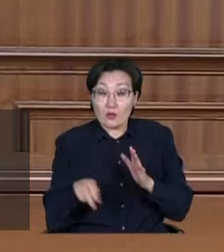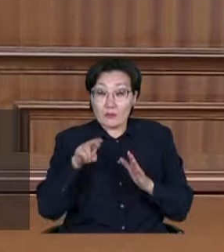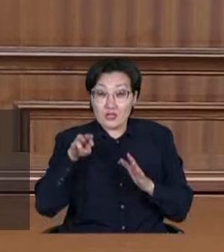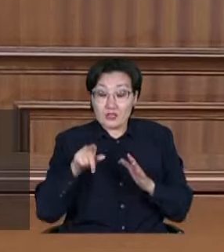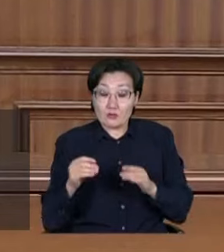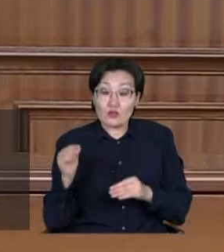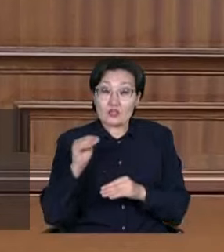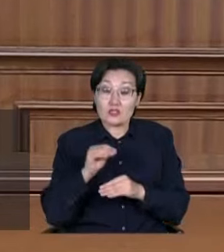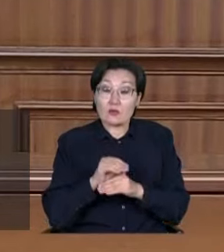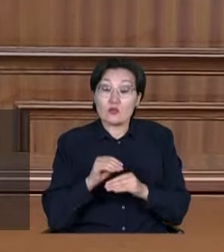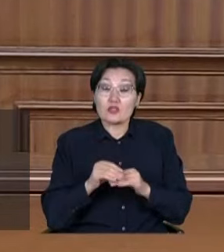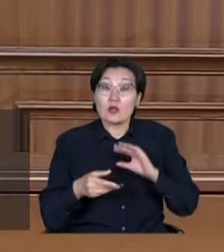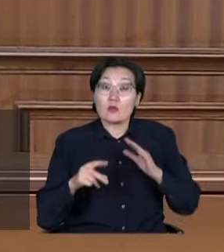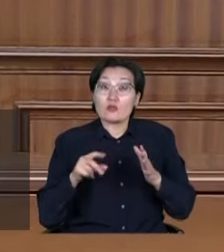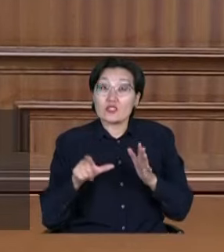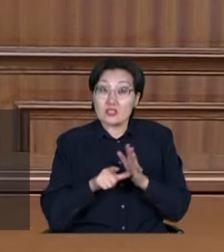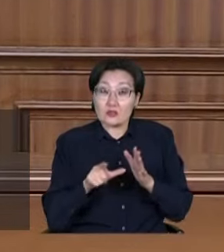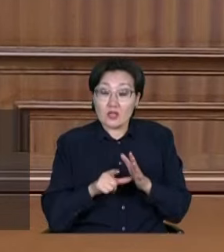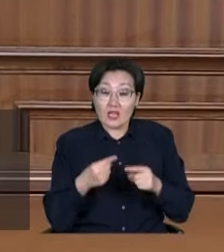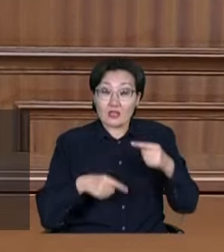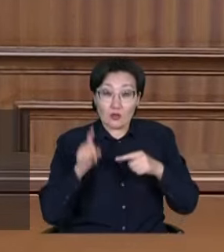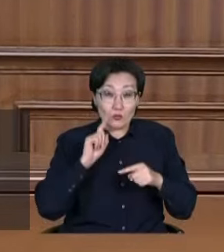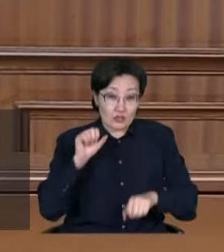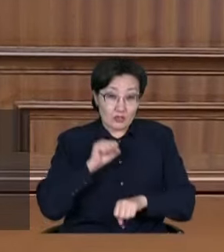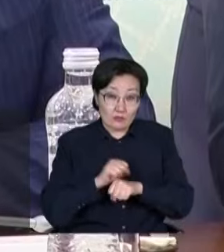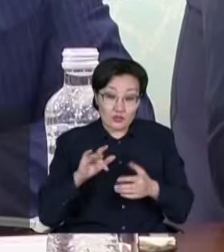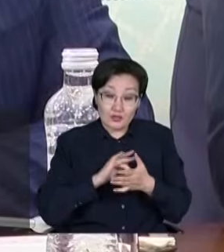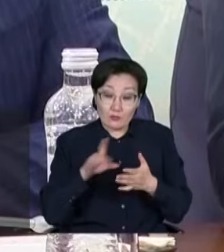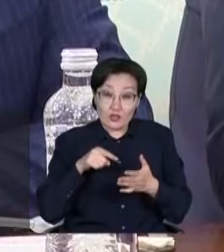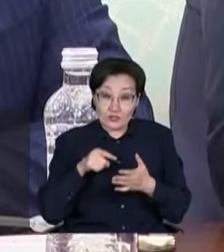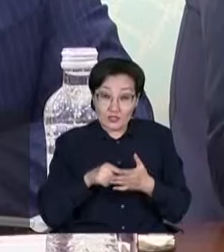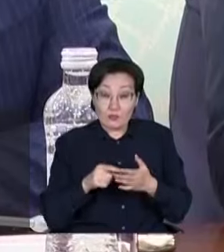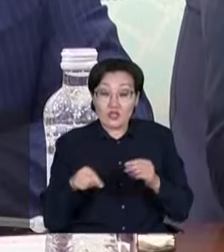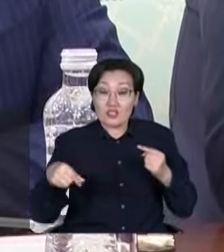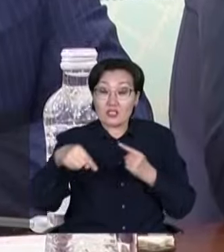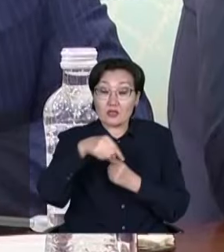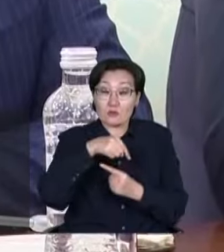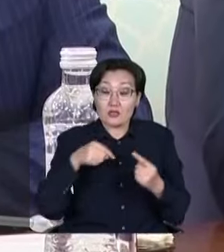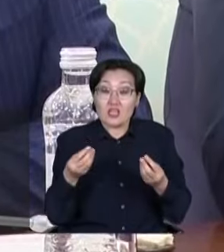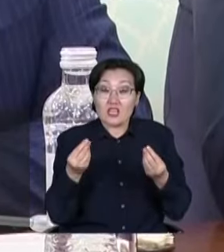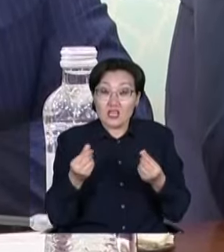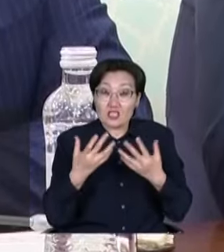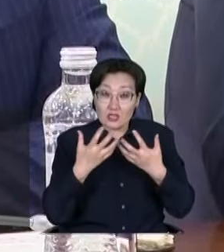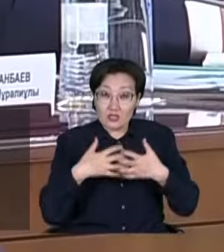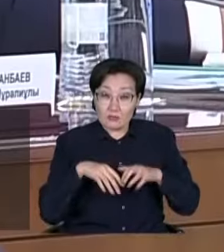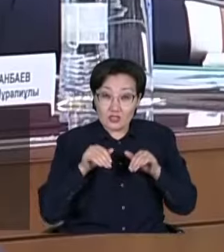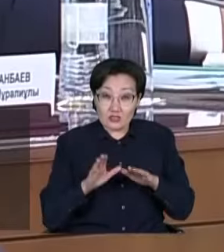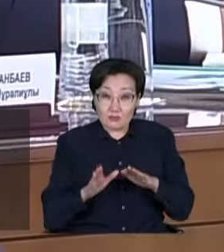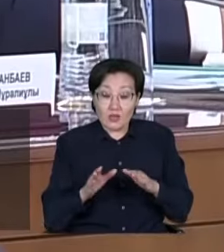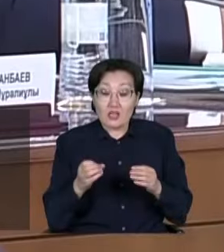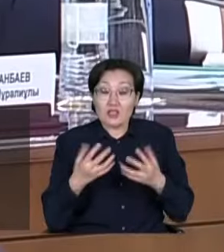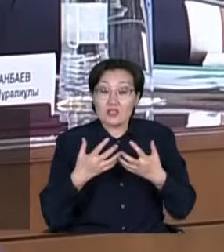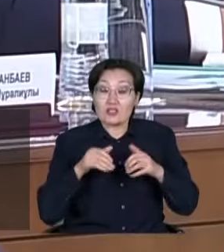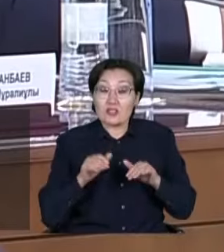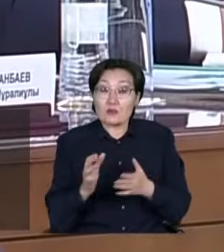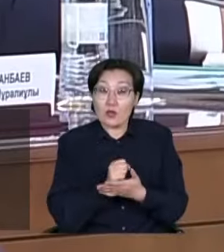көлемінде қосылған құн салығын қайтару уақытша тоқтатылды. Демек бюджет мәселелері бизнестің айналымдағы қаражат есебінен шешіледі. Әлі шешімін